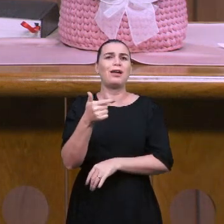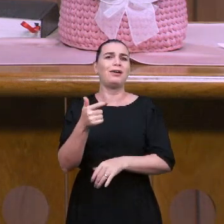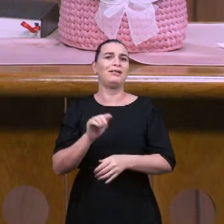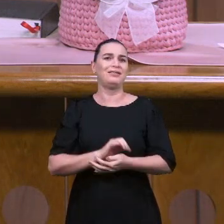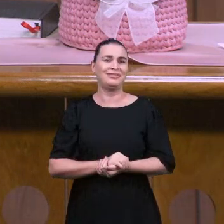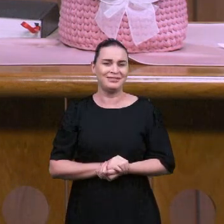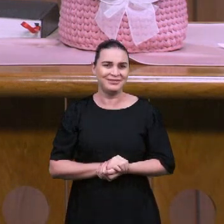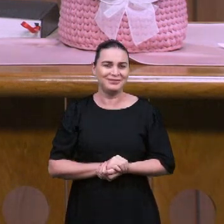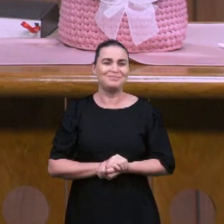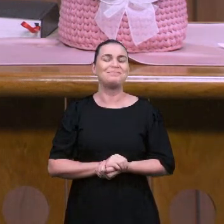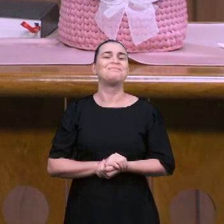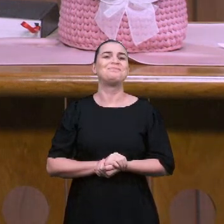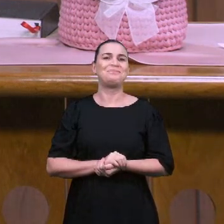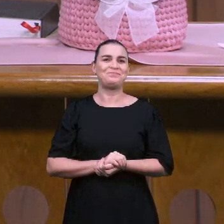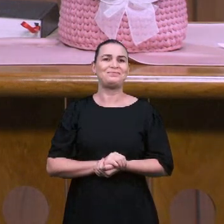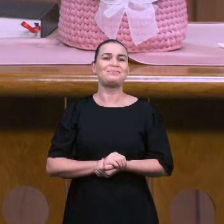mesure.